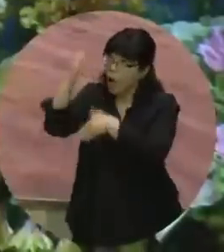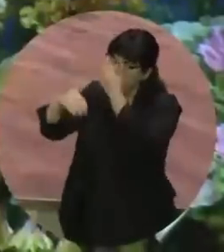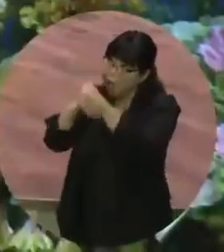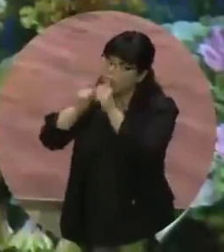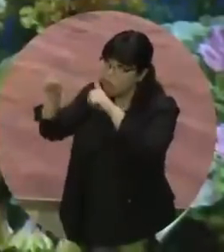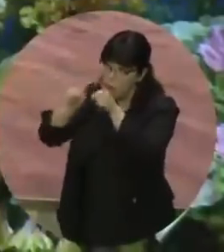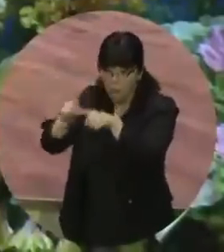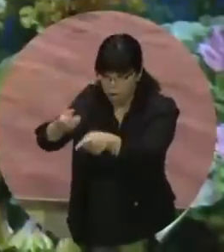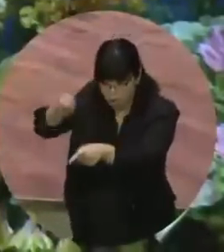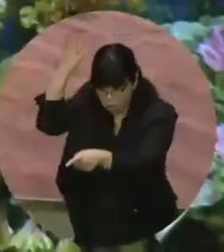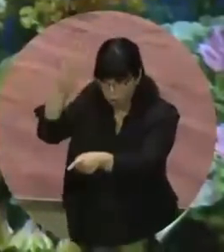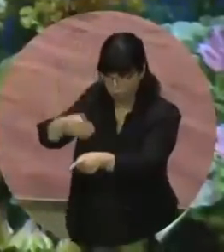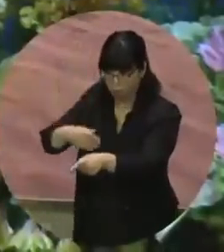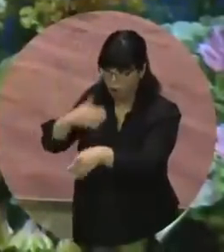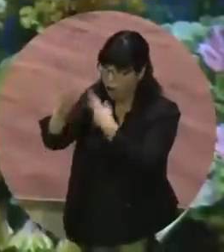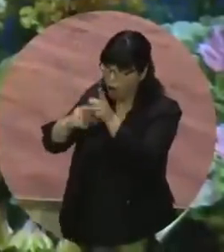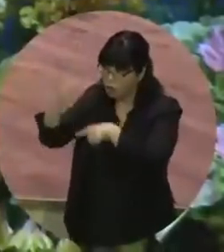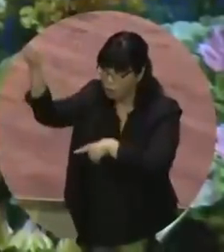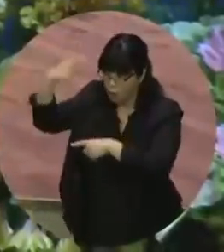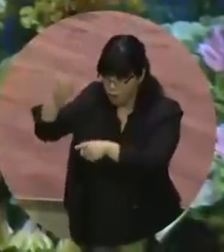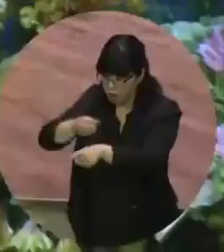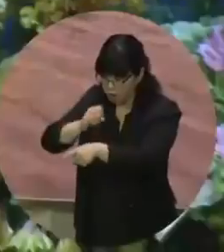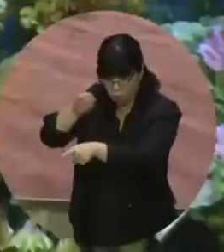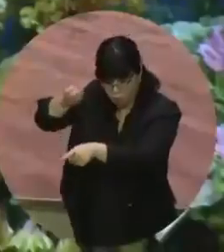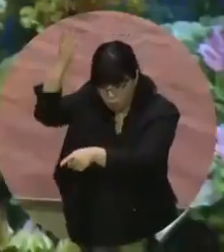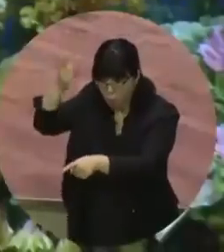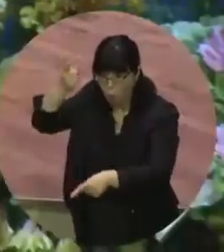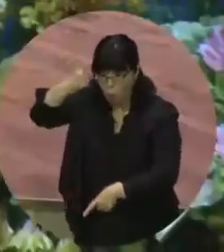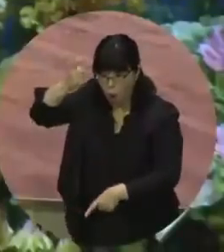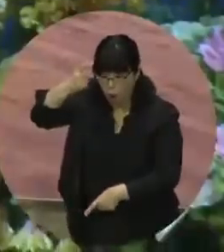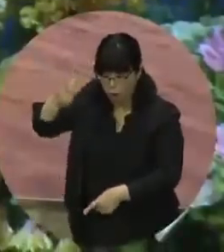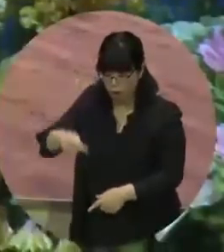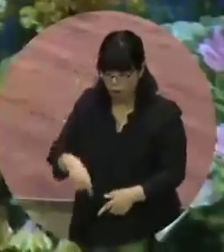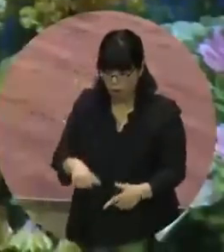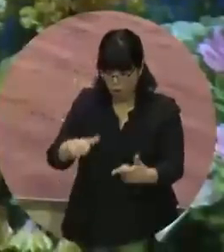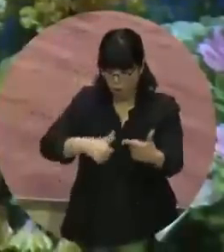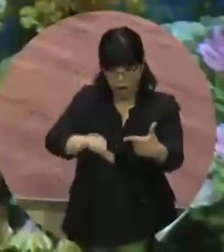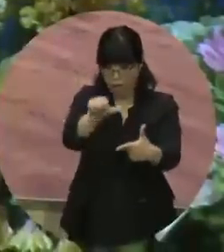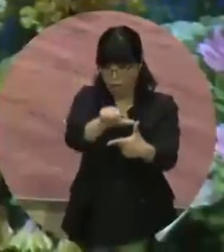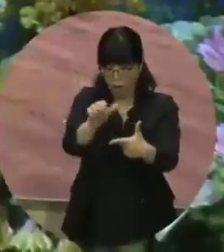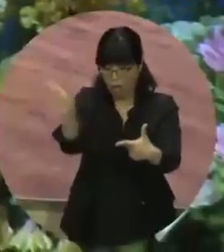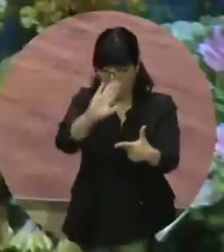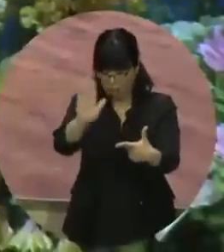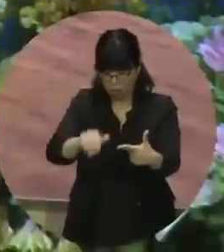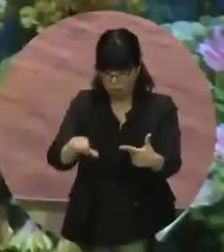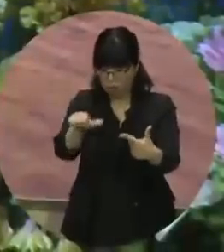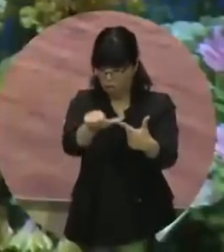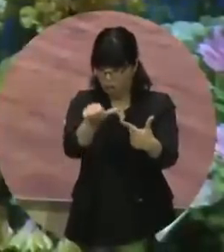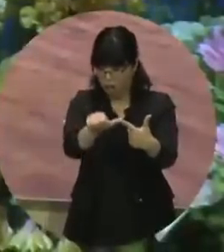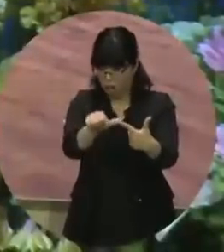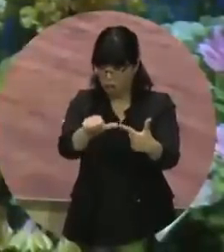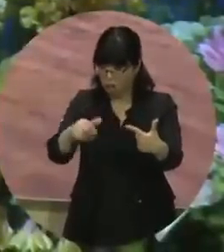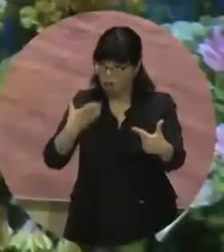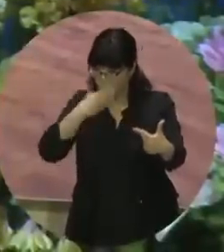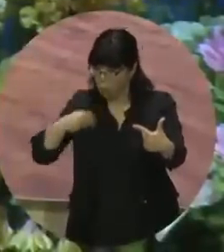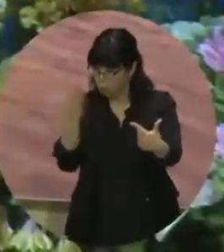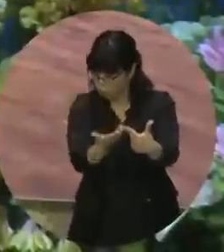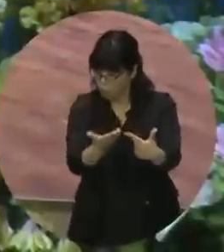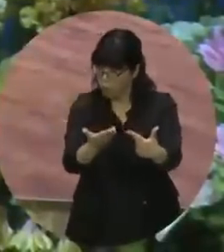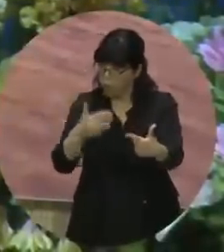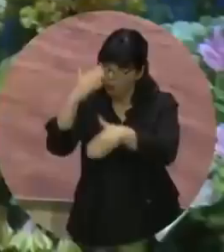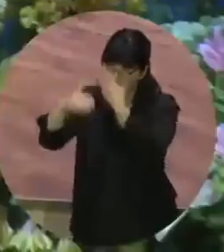아 그렇지 첫째보다 둘째가 장자 된다 그랬지 그렇게 해서 정신 차릴 텐데 그 말을 전혀 안